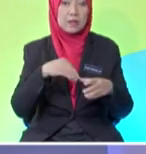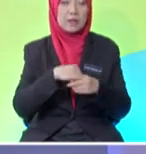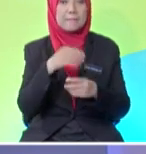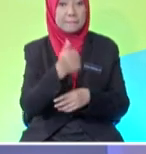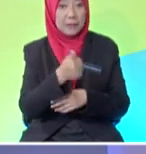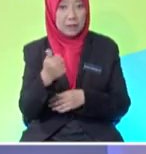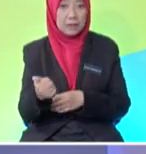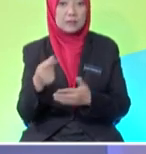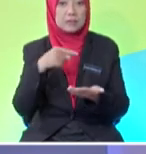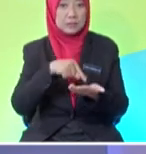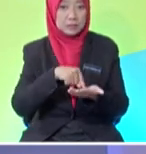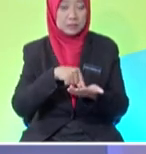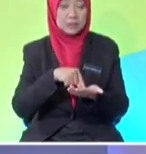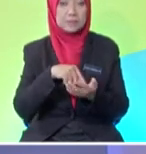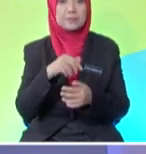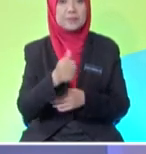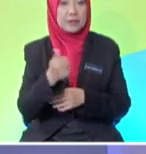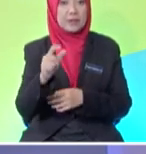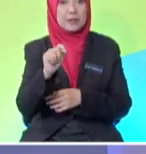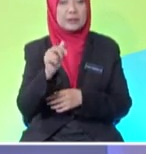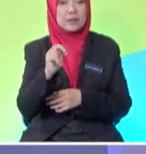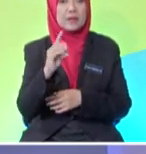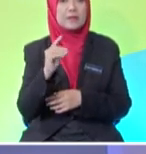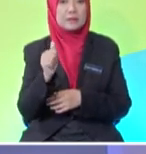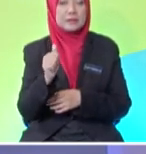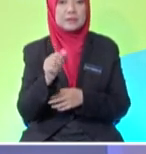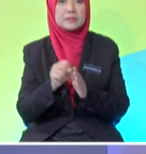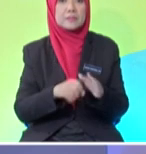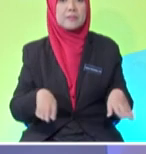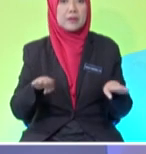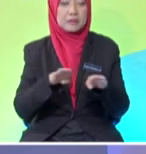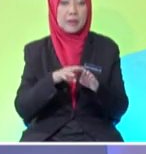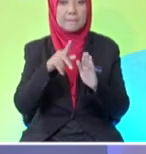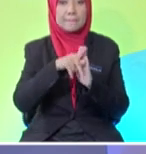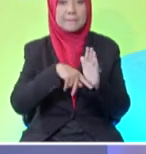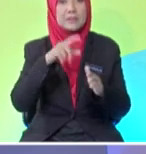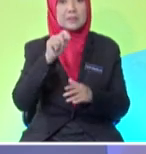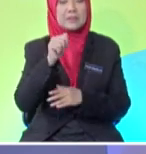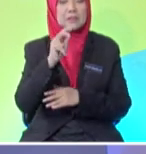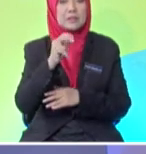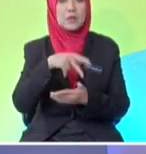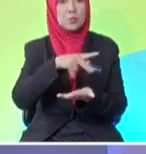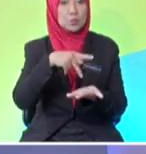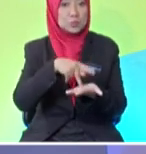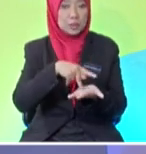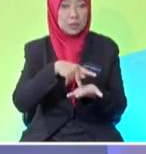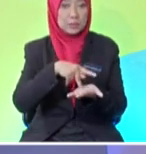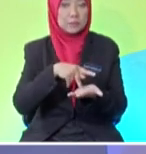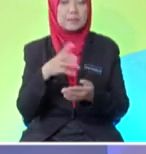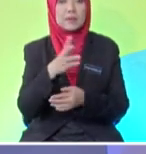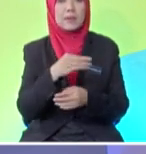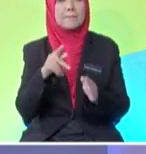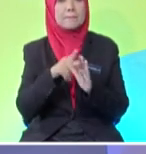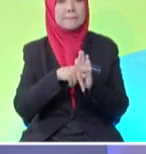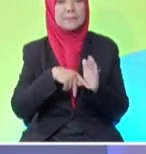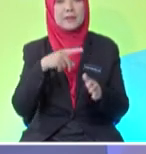ini yang dikategorikan sebagai alat menanda contohnya lain sebagai penanda pusai dan juga penggaris